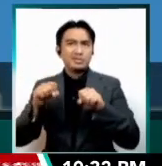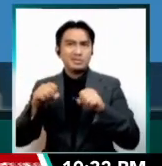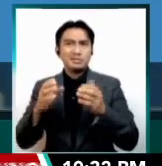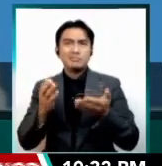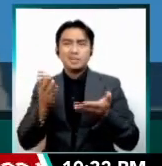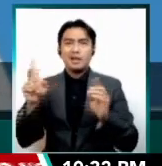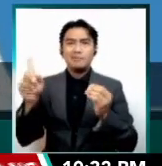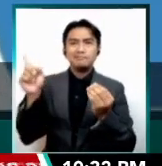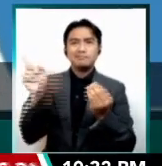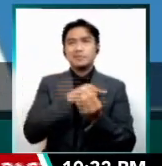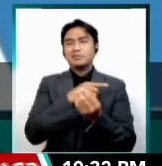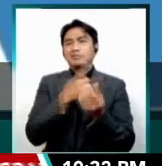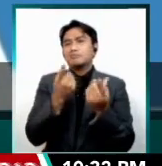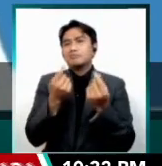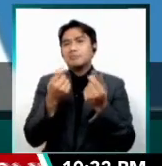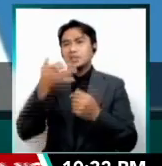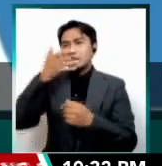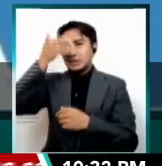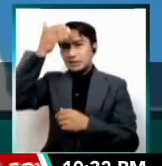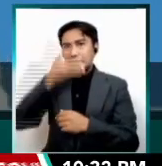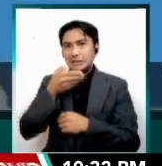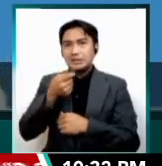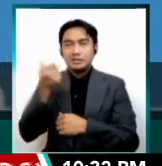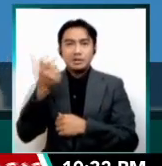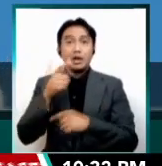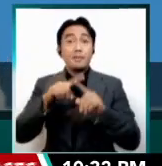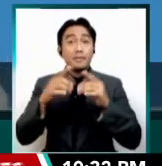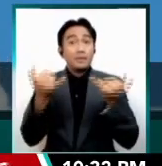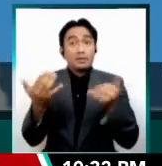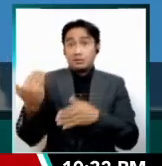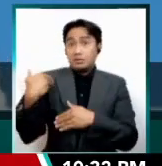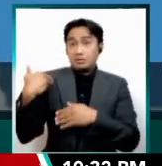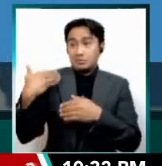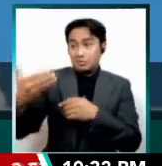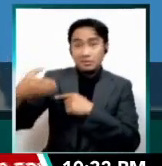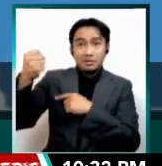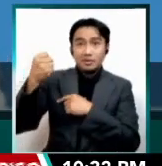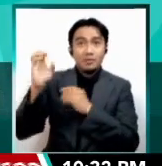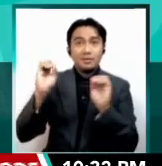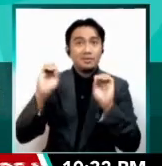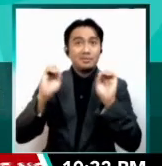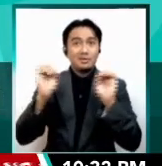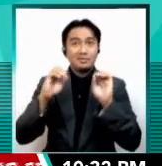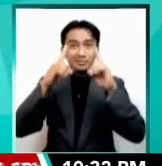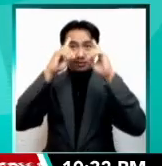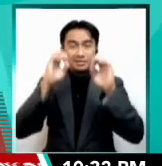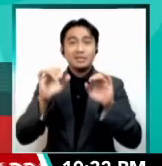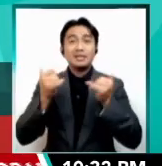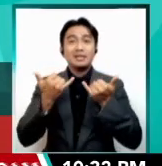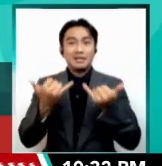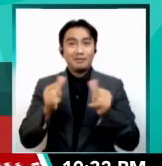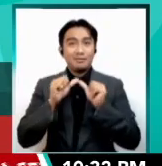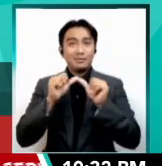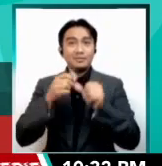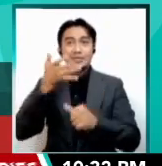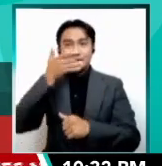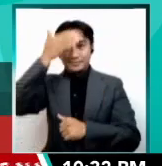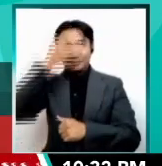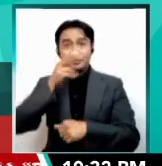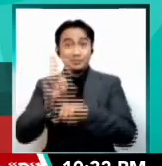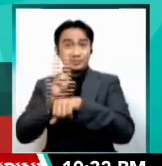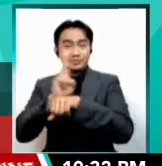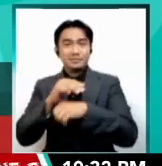ng face shields. Pero wala pa pong desisyon, ha? Susuot pa rin po tayo ng face shield. So aside from the double layer